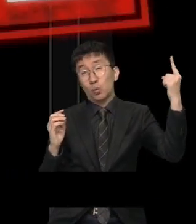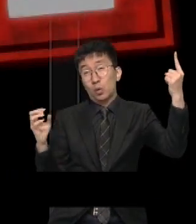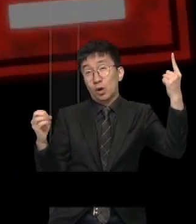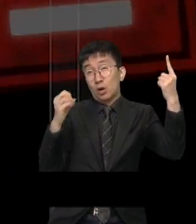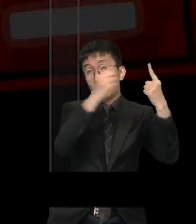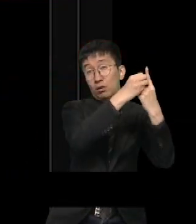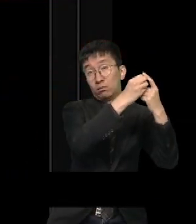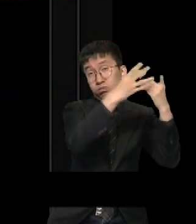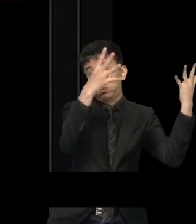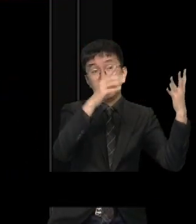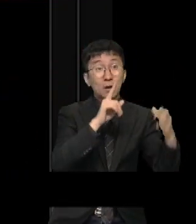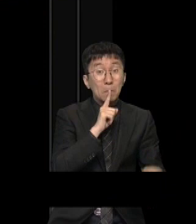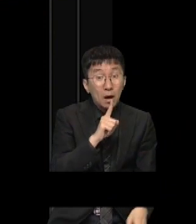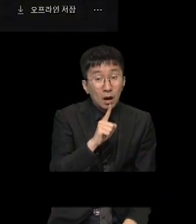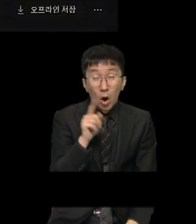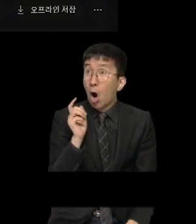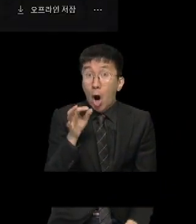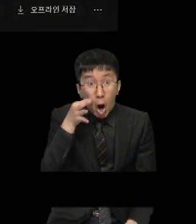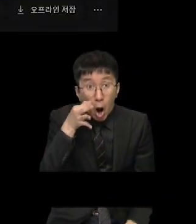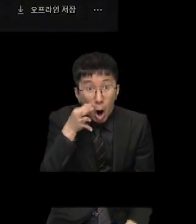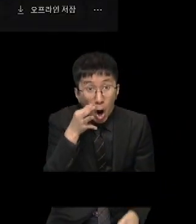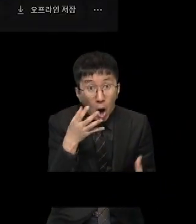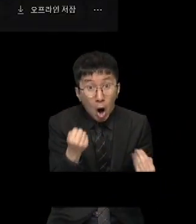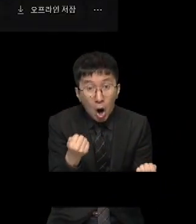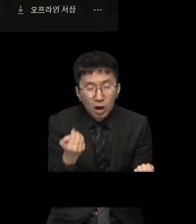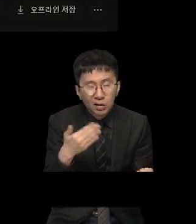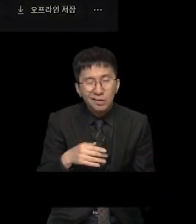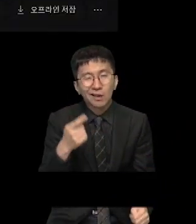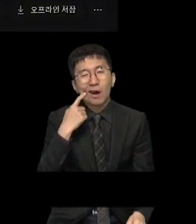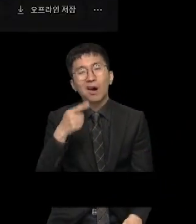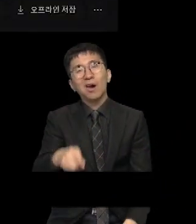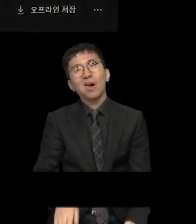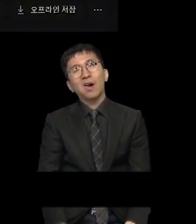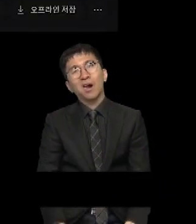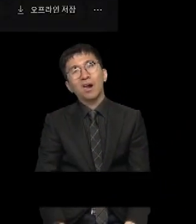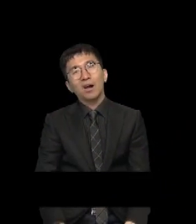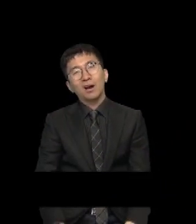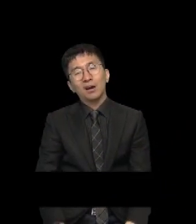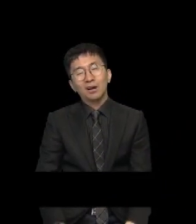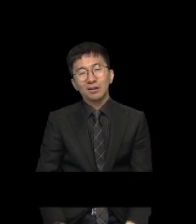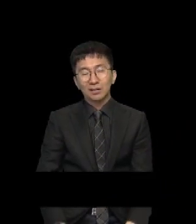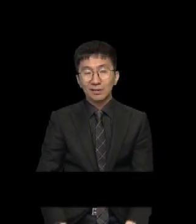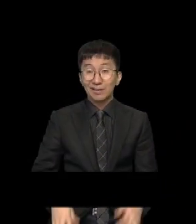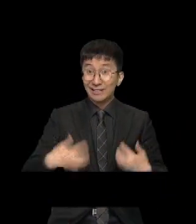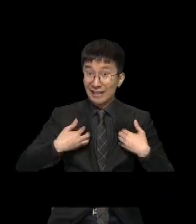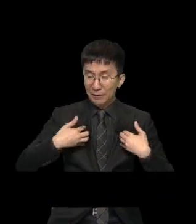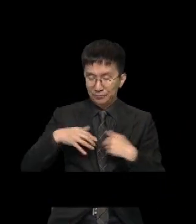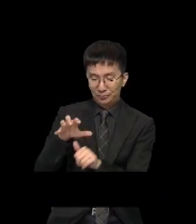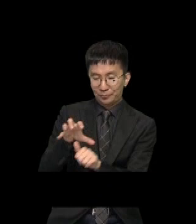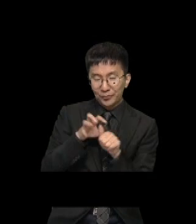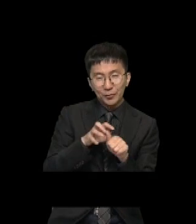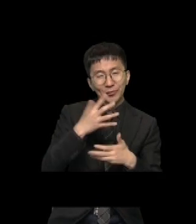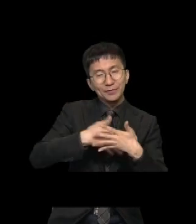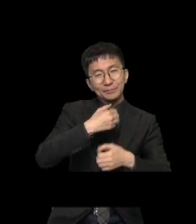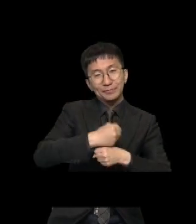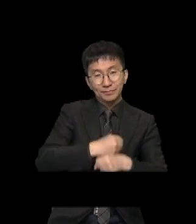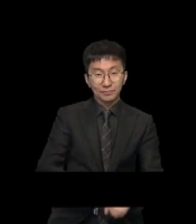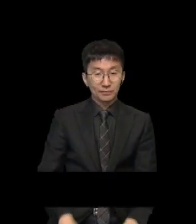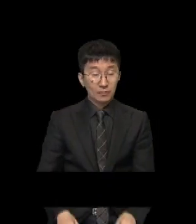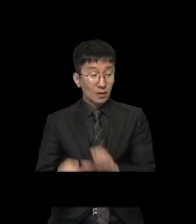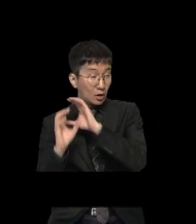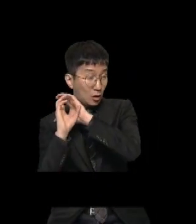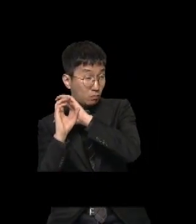확산했지만 가짜뉴스였습니다. 비디오 게임 영상을 가지고 합성한 겁니다. 하마스가 이스라엘 헬기 4대를